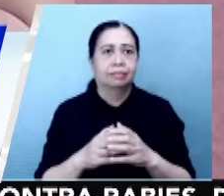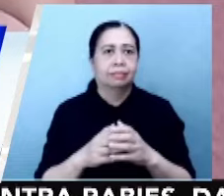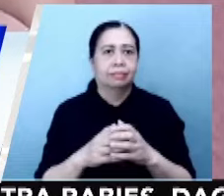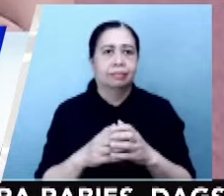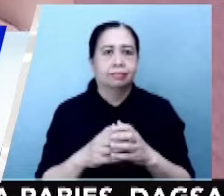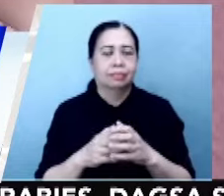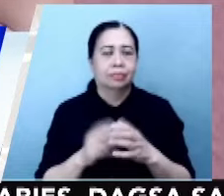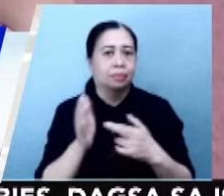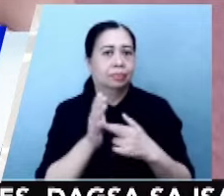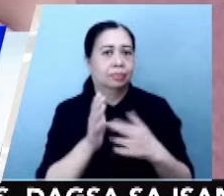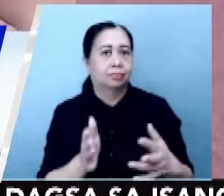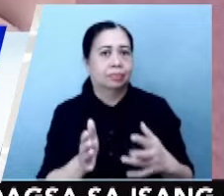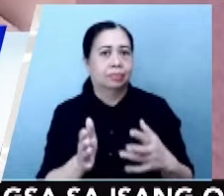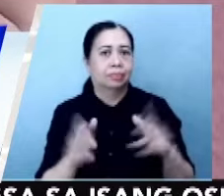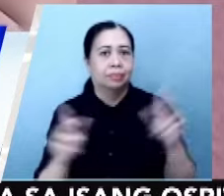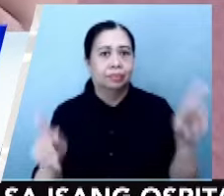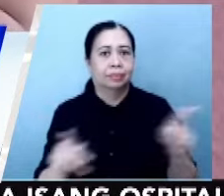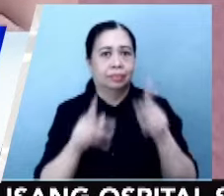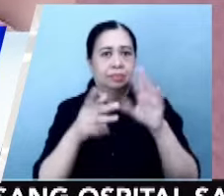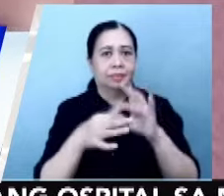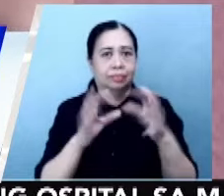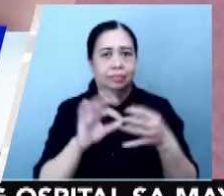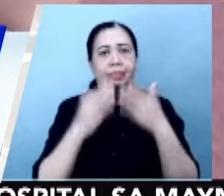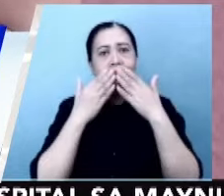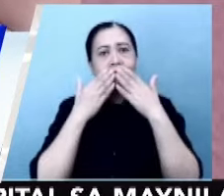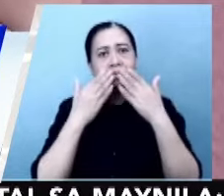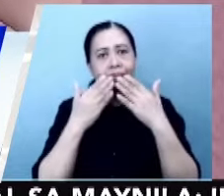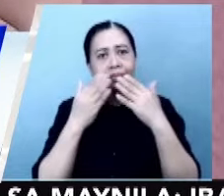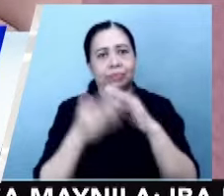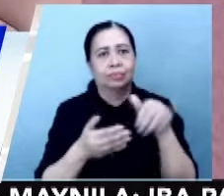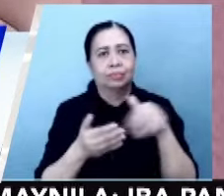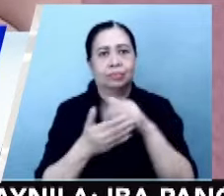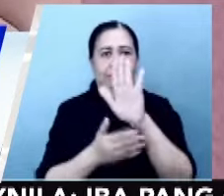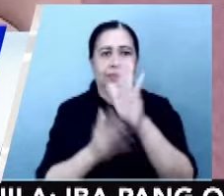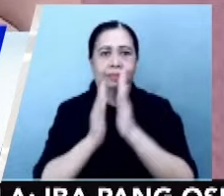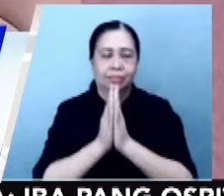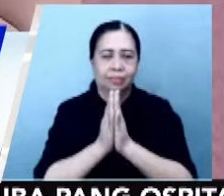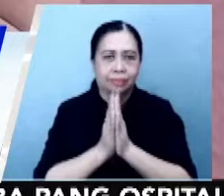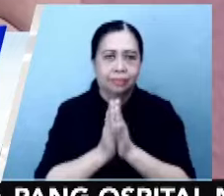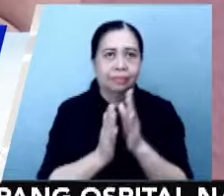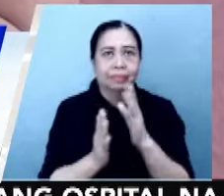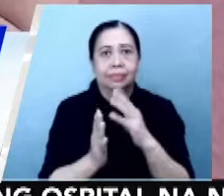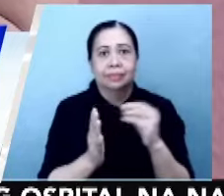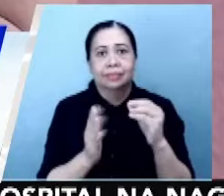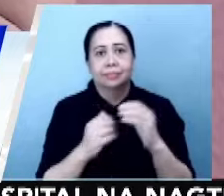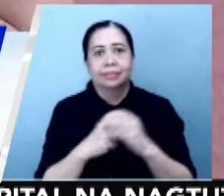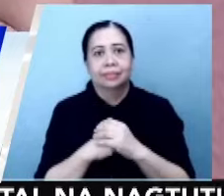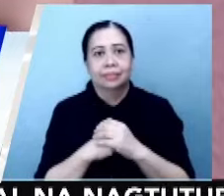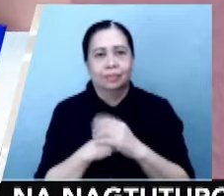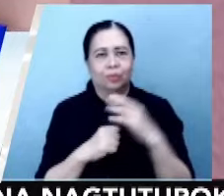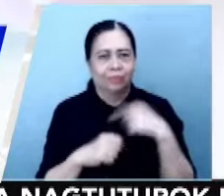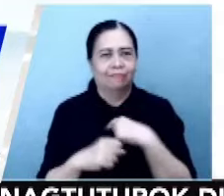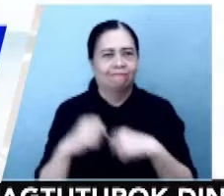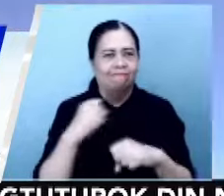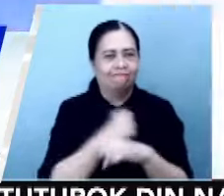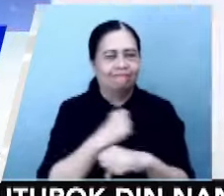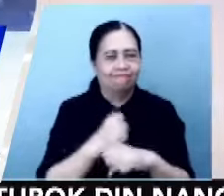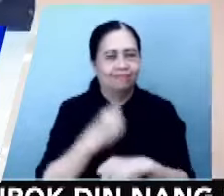mag-represent sa Paris Olympics. Thank you po sa lahat ng prayers po at saka lalaban kami para sa bayan